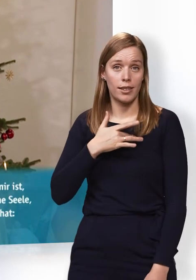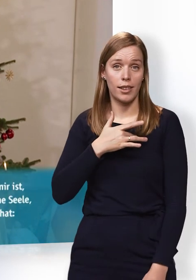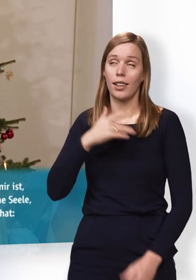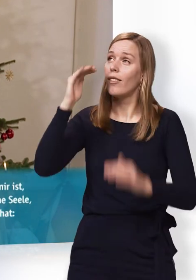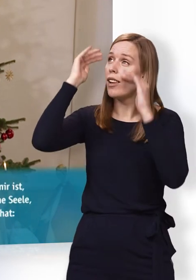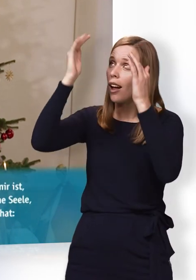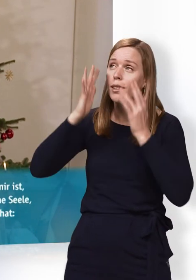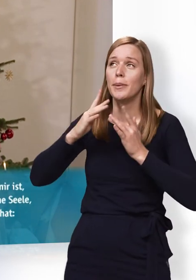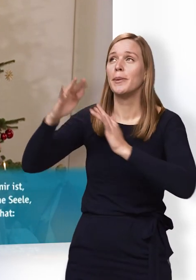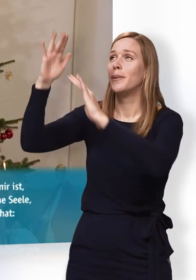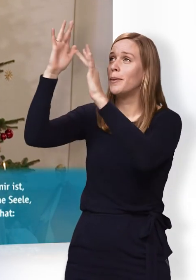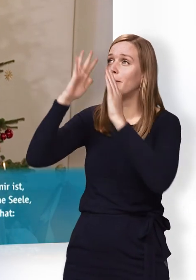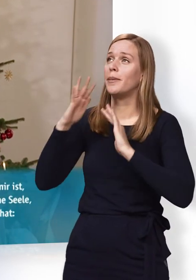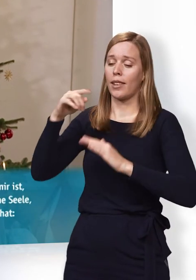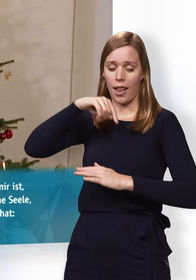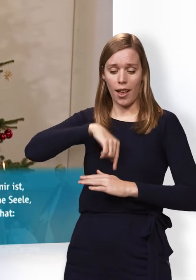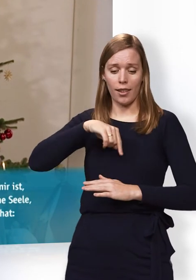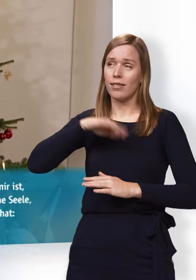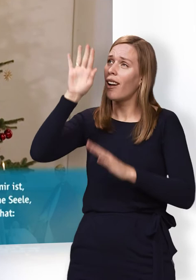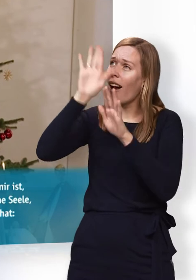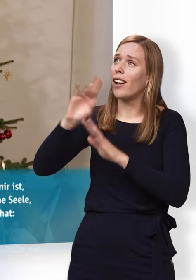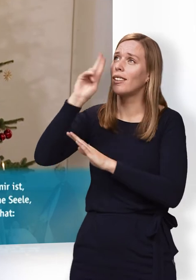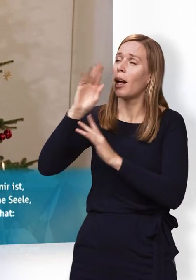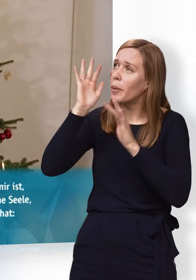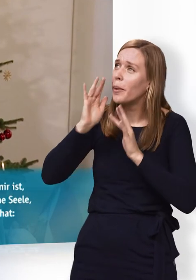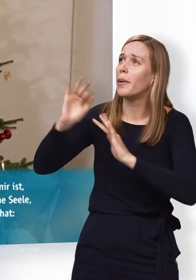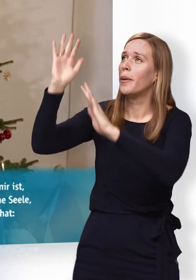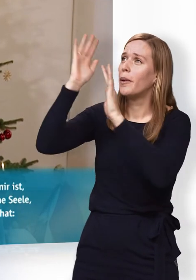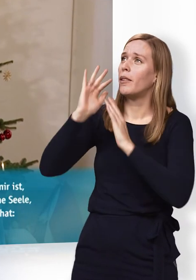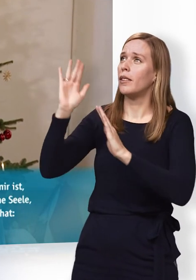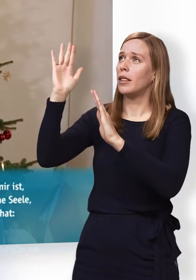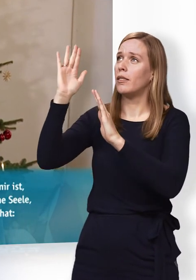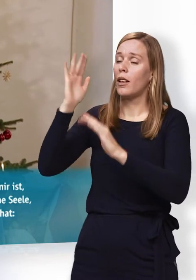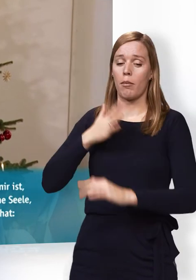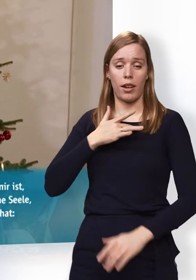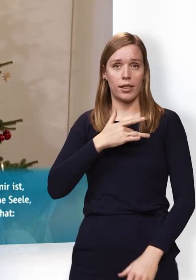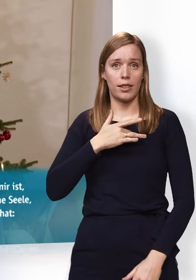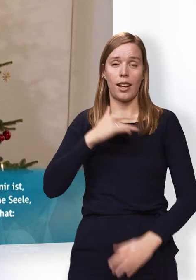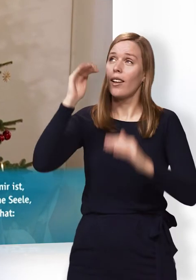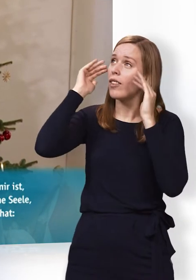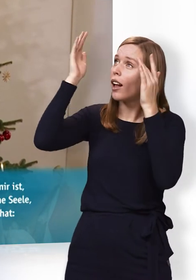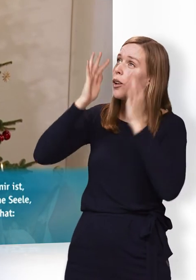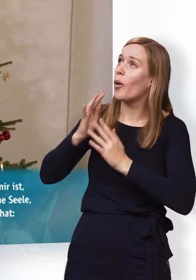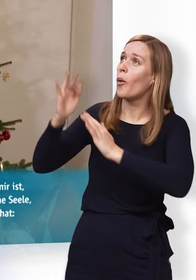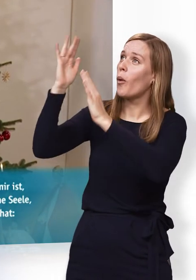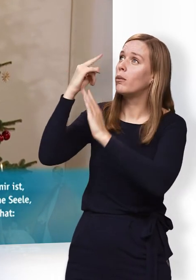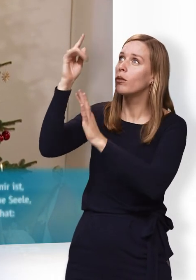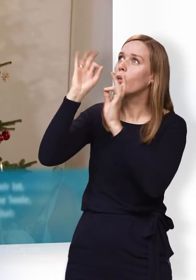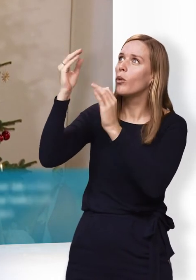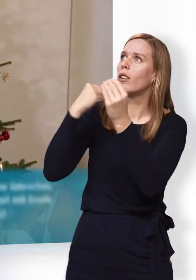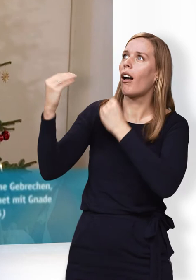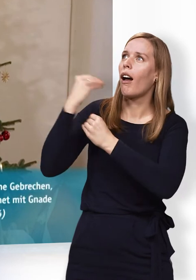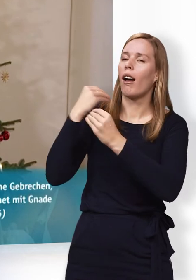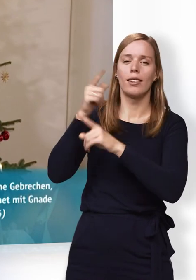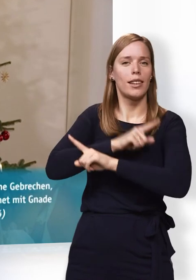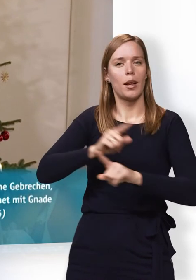und was in mir ist, seinen heiligen Namen. Lobe den Herrn, meine Seele, und vergiss nicht, was er dir Gutes getan